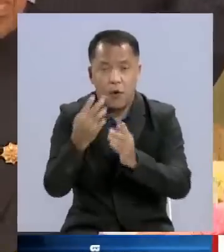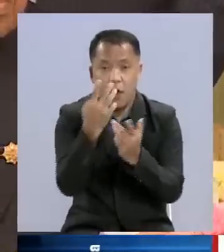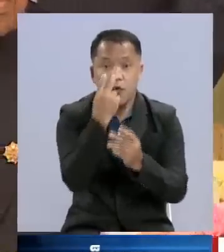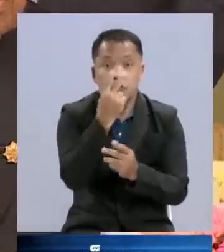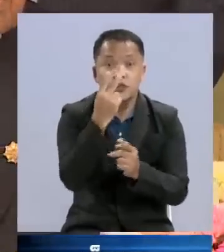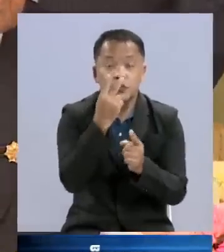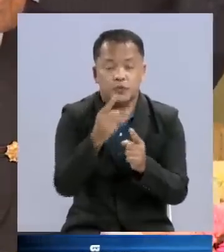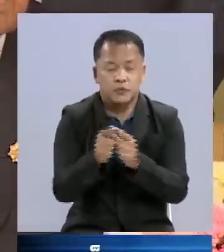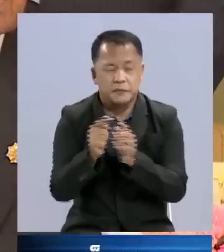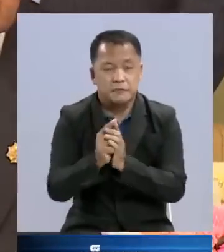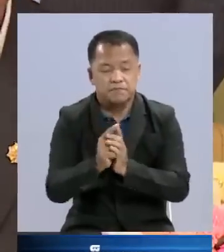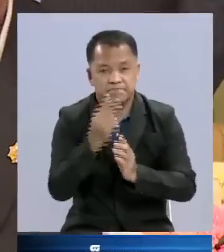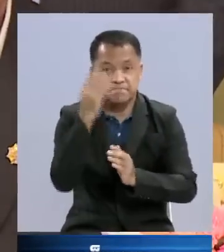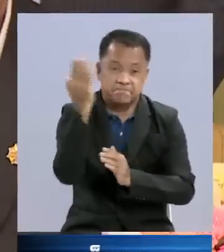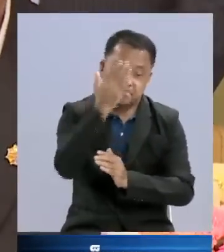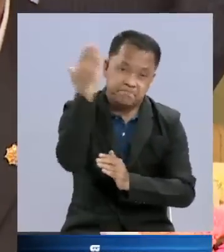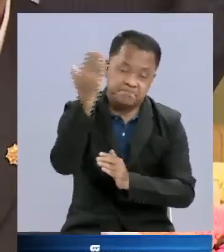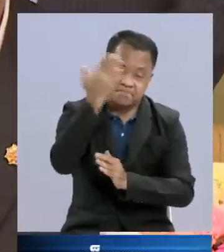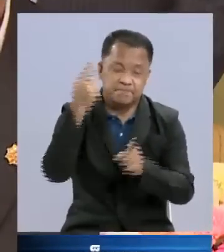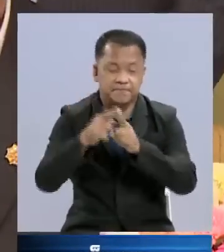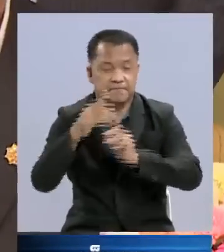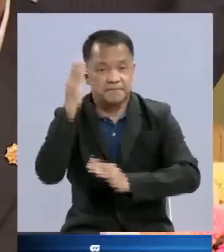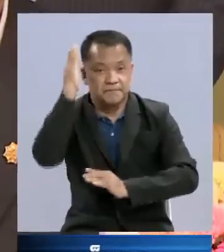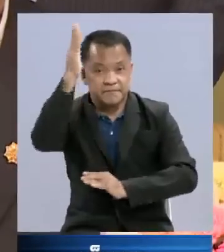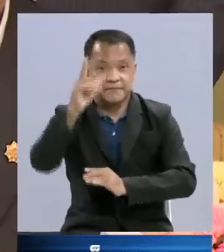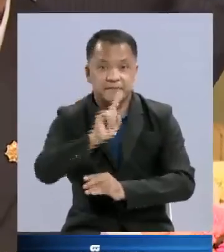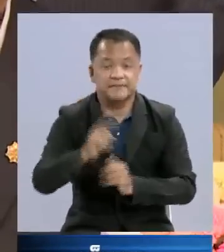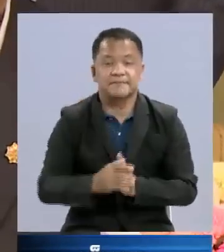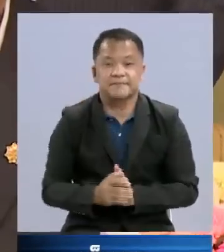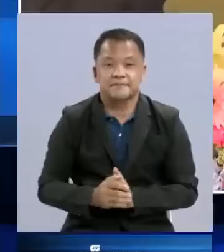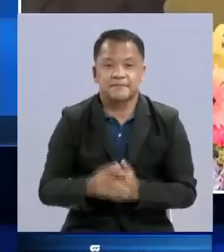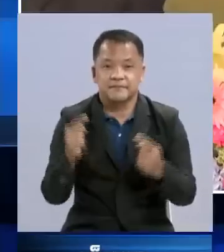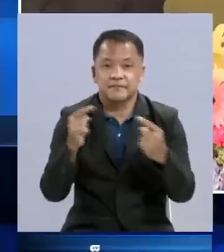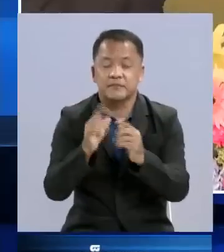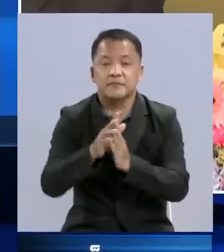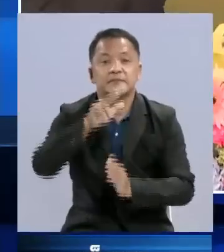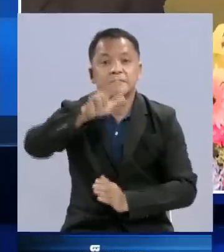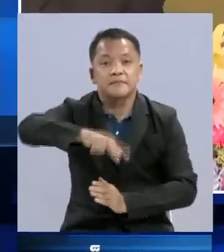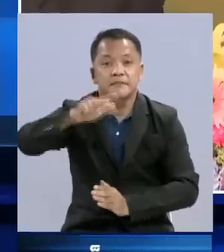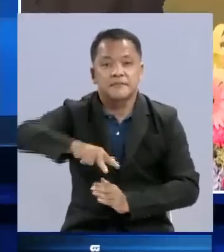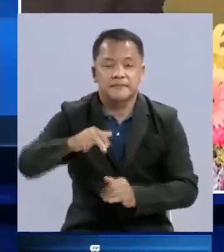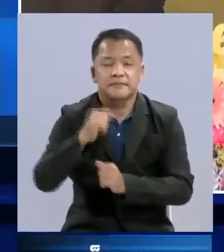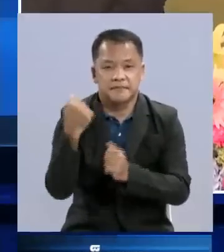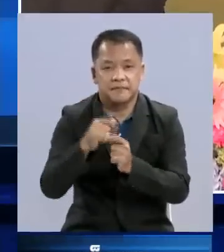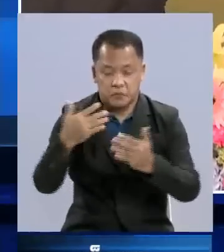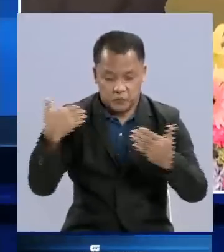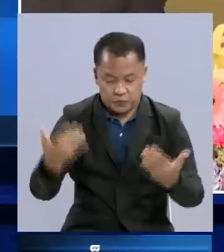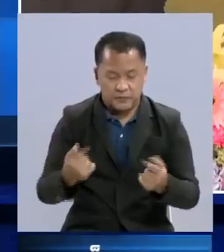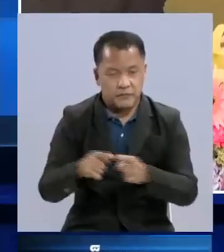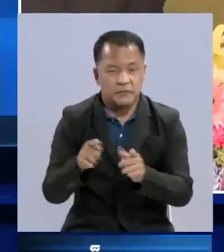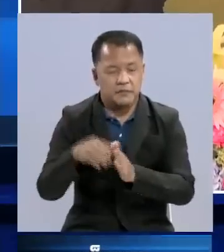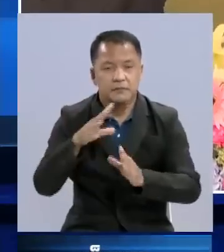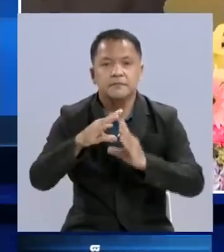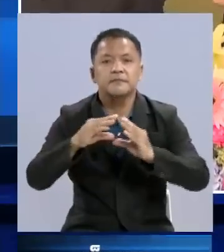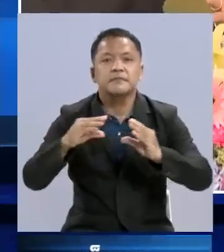อดูดินฝนฟ้าอากาศกับทุกคนอะว่าต่อจากนี้มันจะเป็นกันยังไง ใช่ครับโดยเฉพาะอย่างยิ่งเพื่อไทยเองเนี่ยที่ช่วงหลังๆมานี่ก็จะ